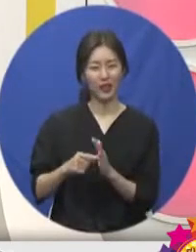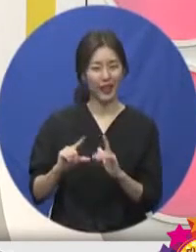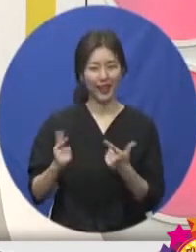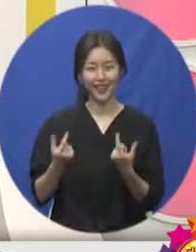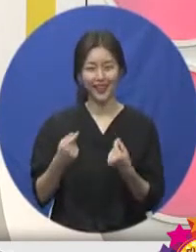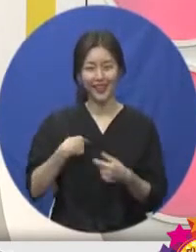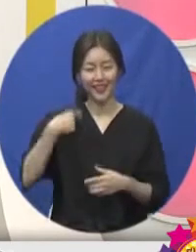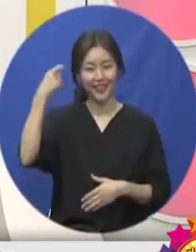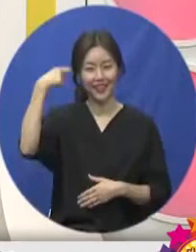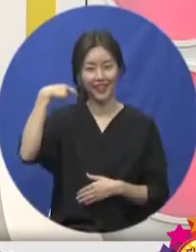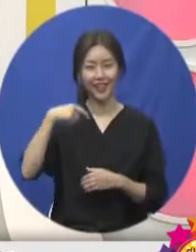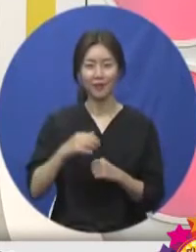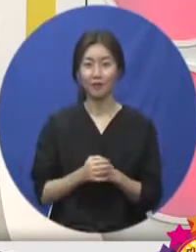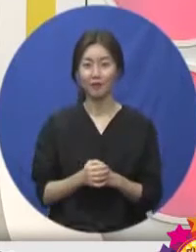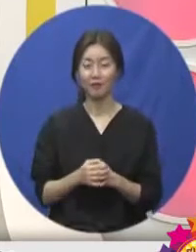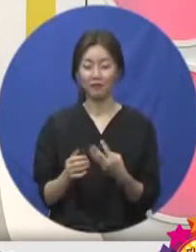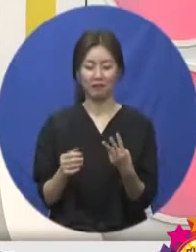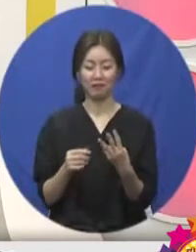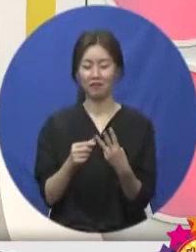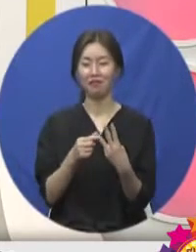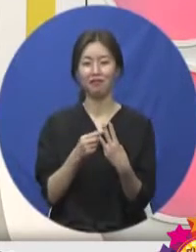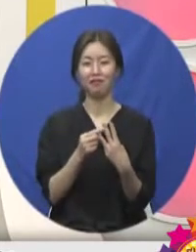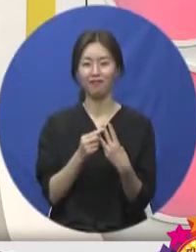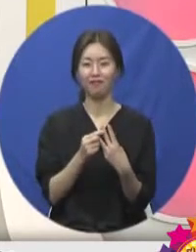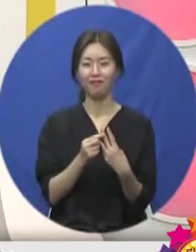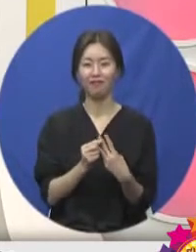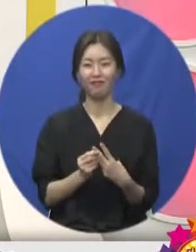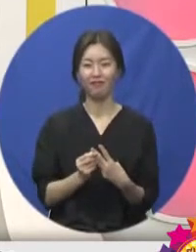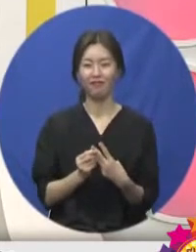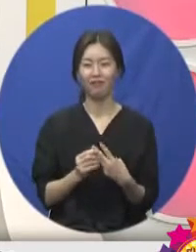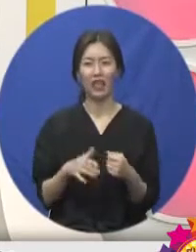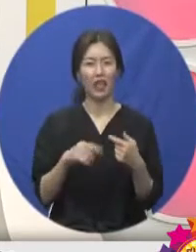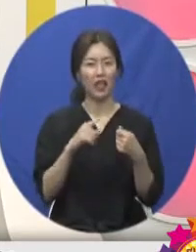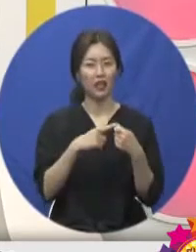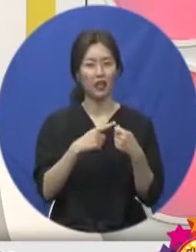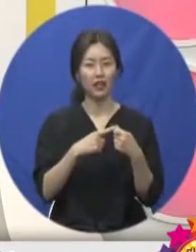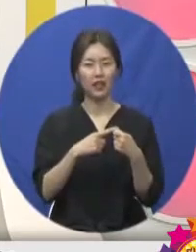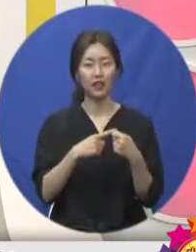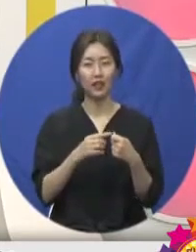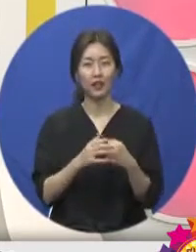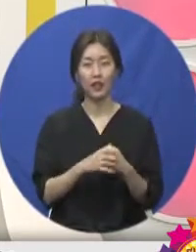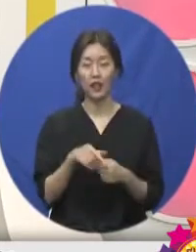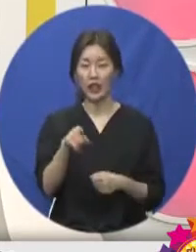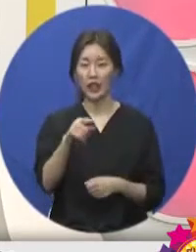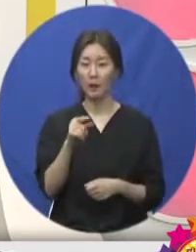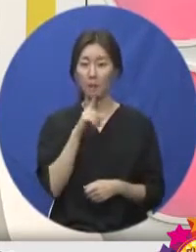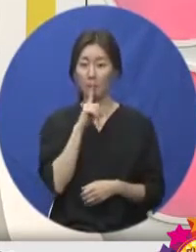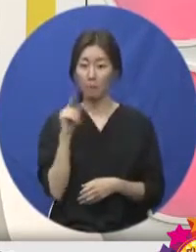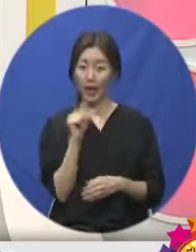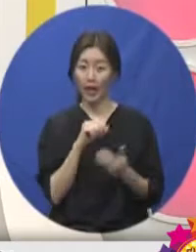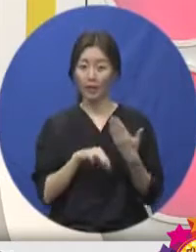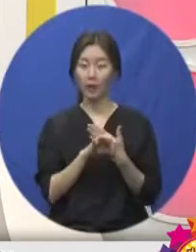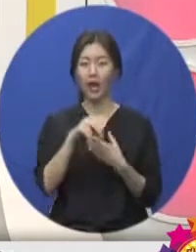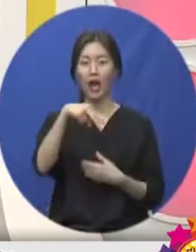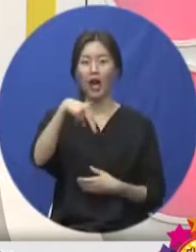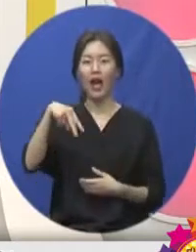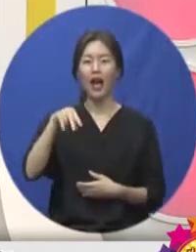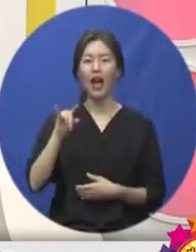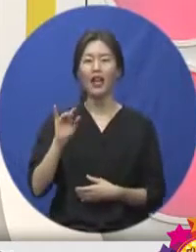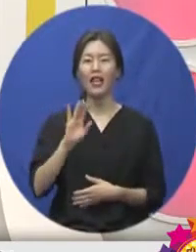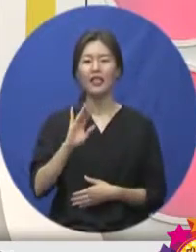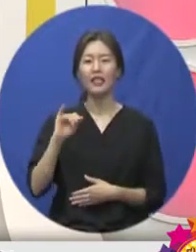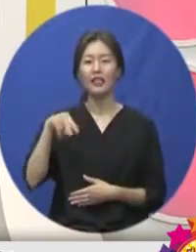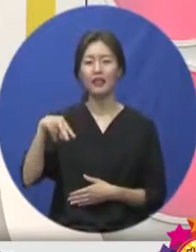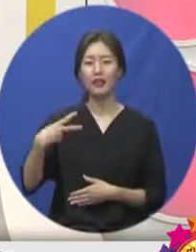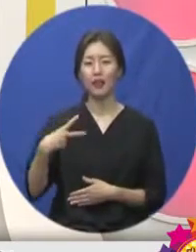것 같은데. 두 개는 일단 아닌 것 같아. 세립. 세리빗. 이걸 빨리 말하면 세리빗다. 세리빗다. 세리빗다.